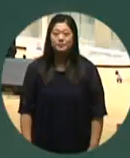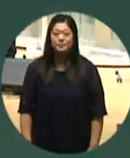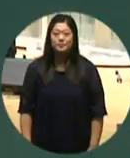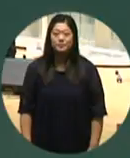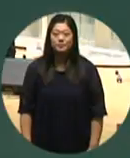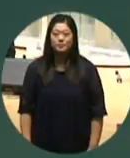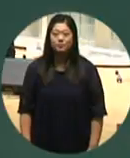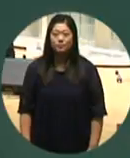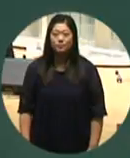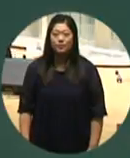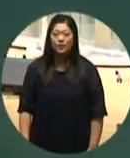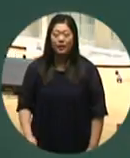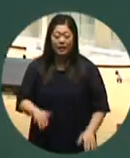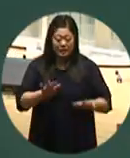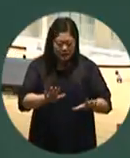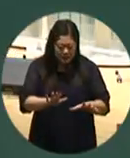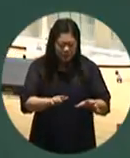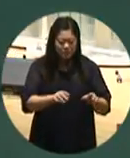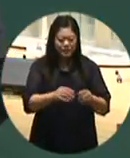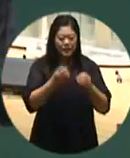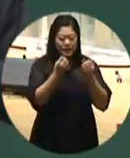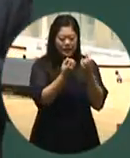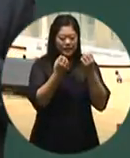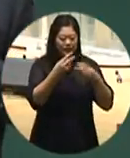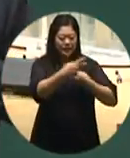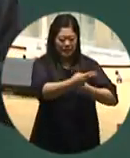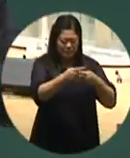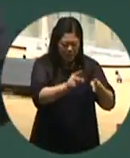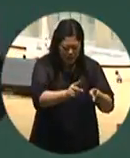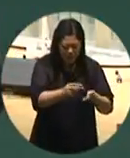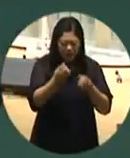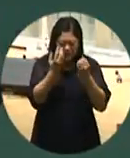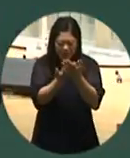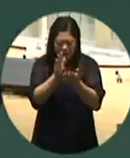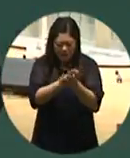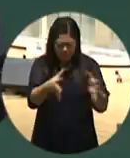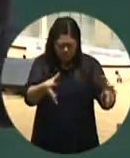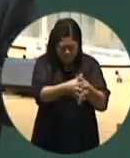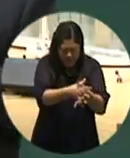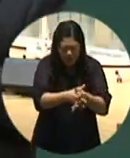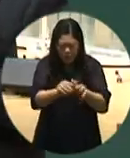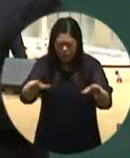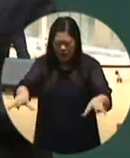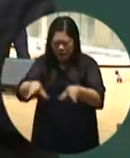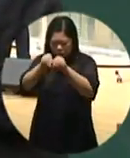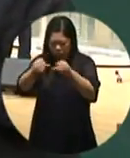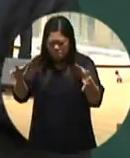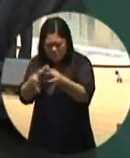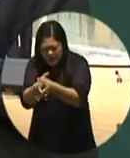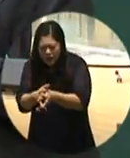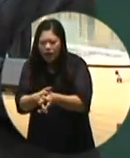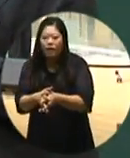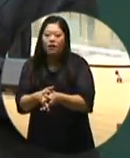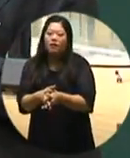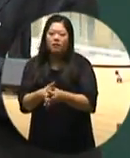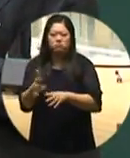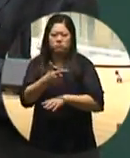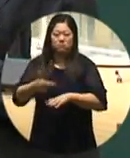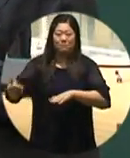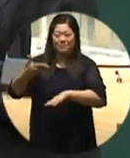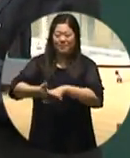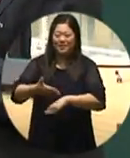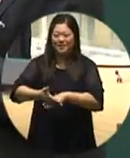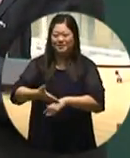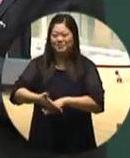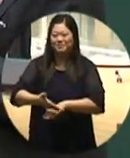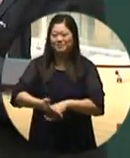만났고 그 축복으로 뭐 한기총도 만났고 많은 만남이 일어나고 있지 않습니까? And according to that or following that blessing, we're able to meet with the General Assembly